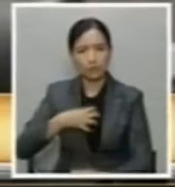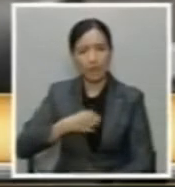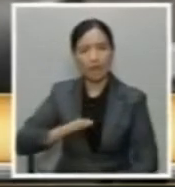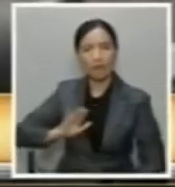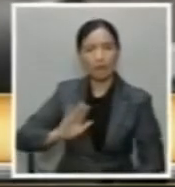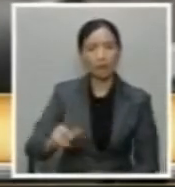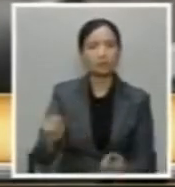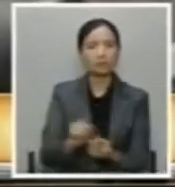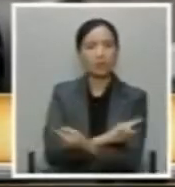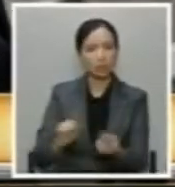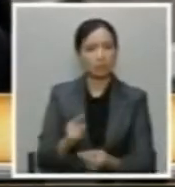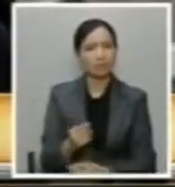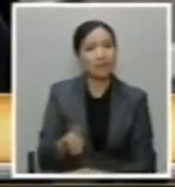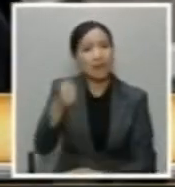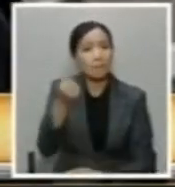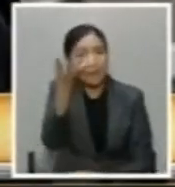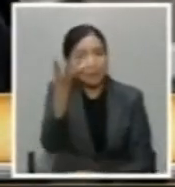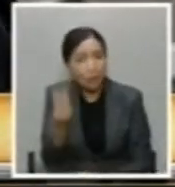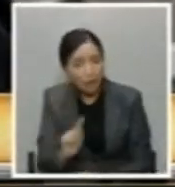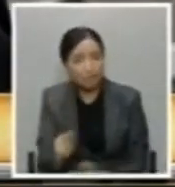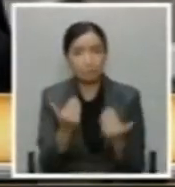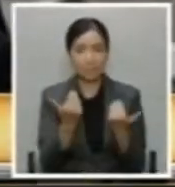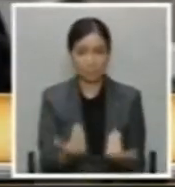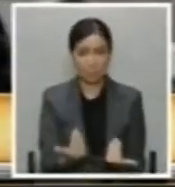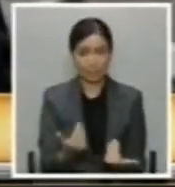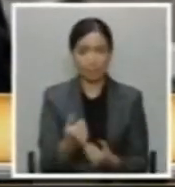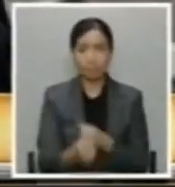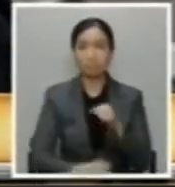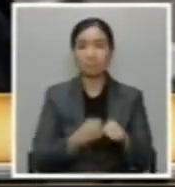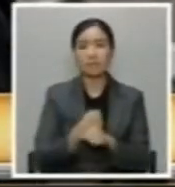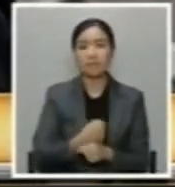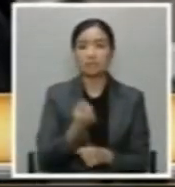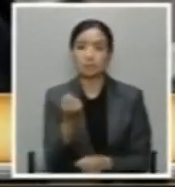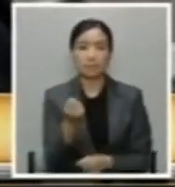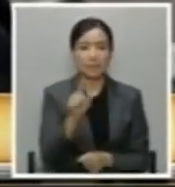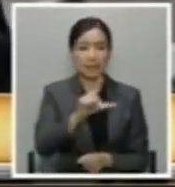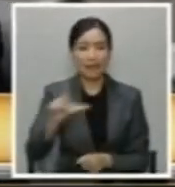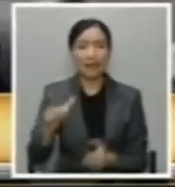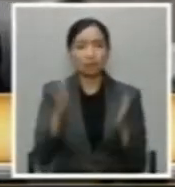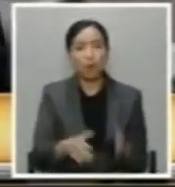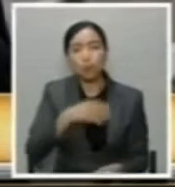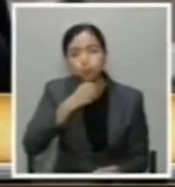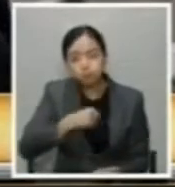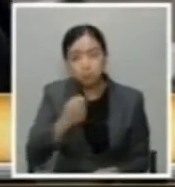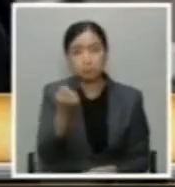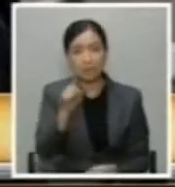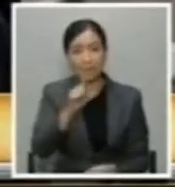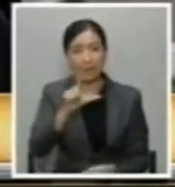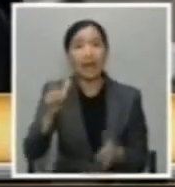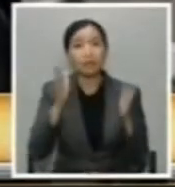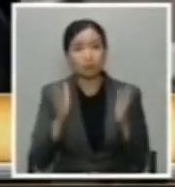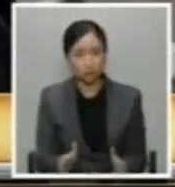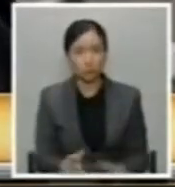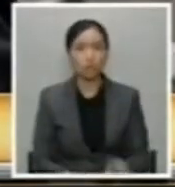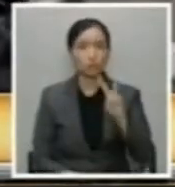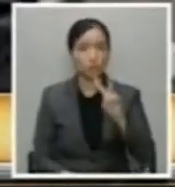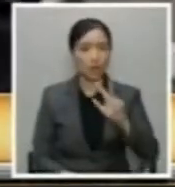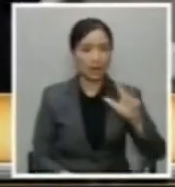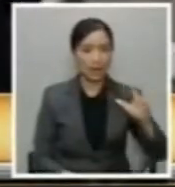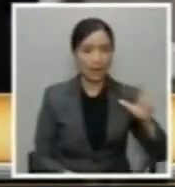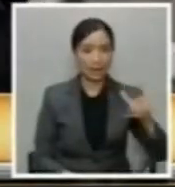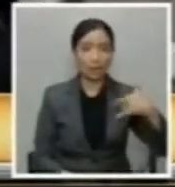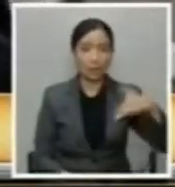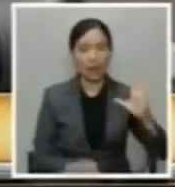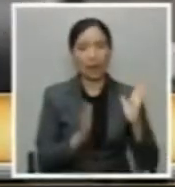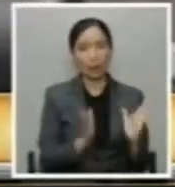ผู้สูงอายุอยู่11ล้านคนซึ่งจาก11ล้านคนเนี่ยประมาณ2ล้านเศษๆเป็นข้าราชการนะครับกลุ่ม